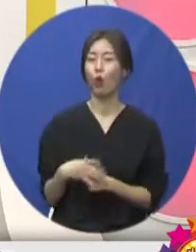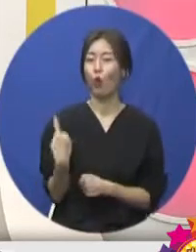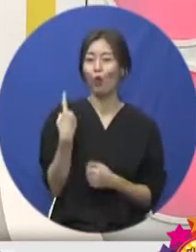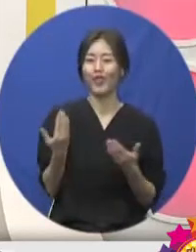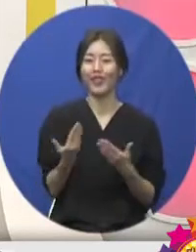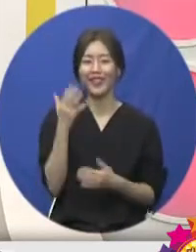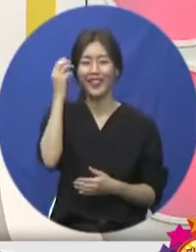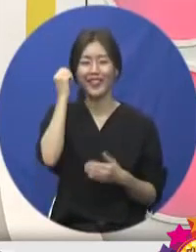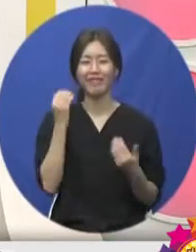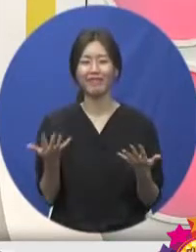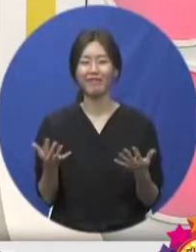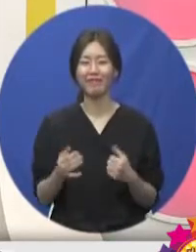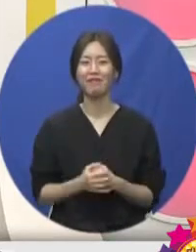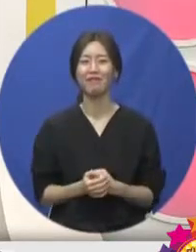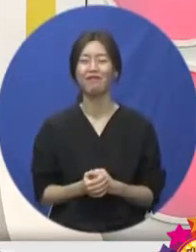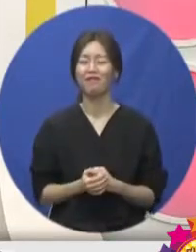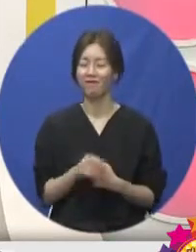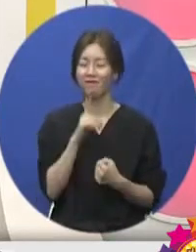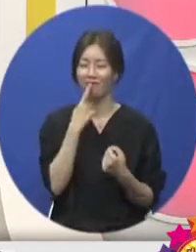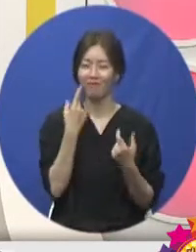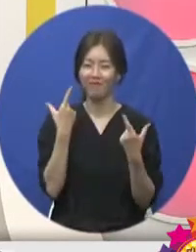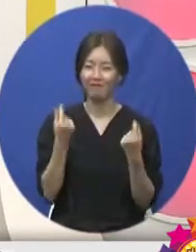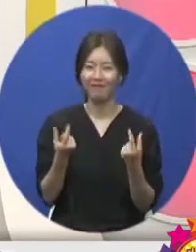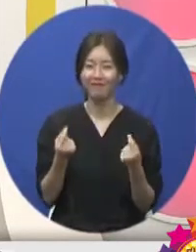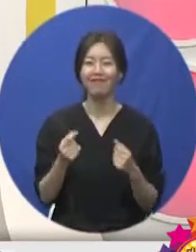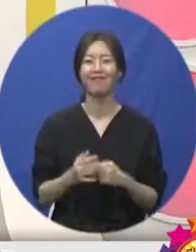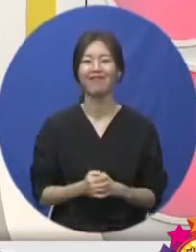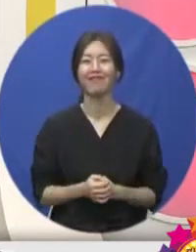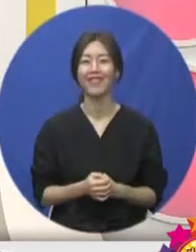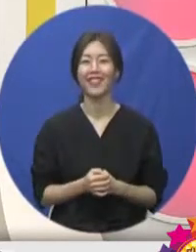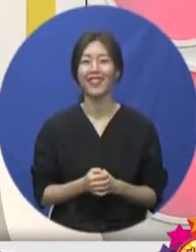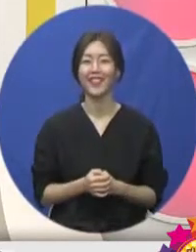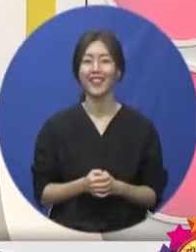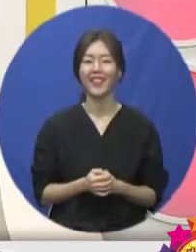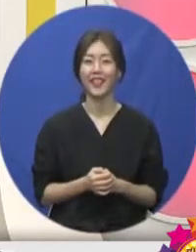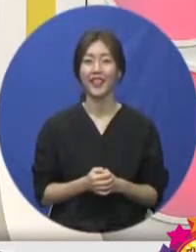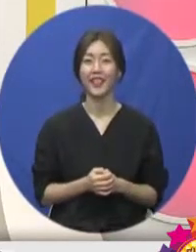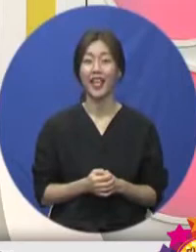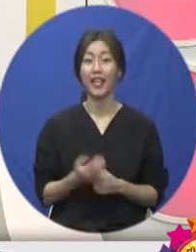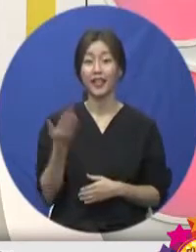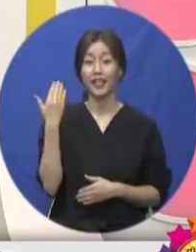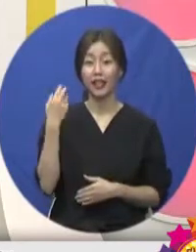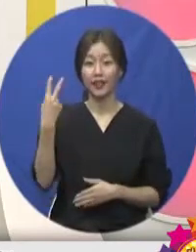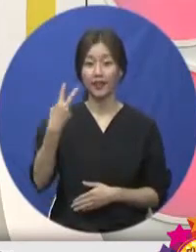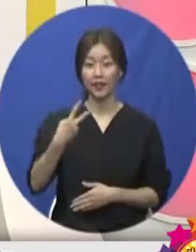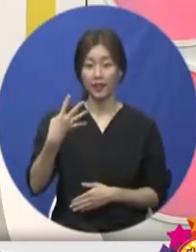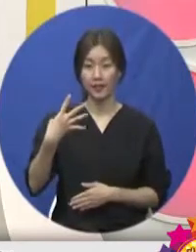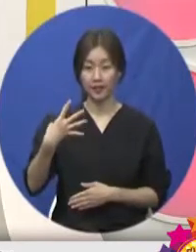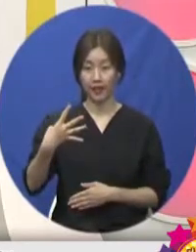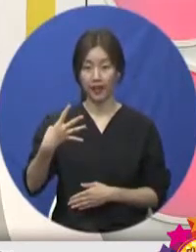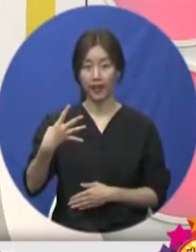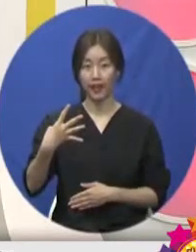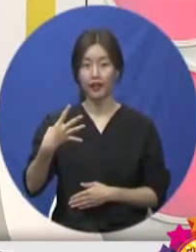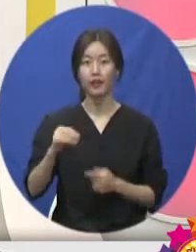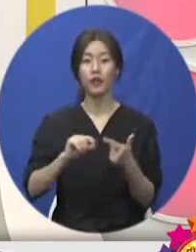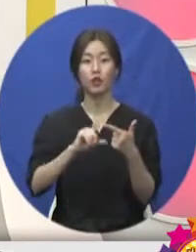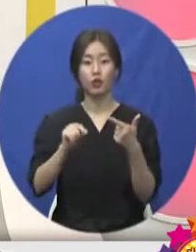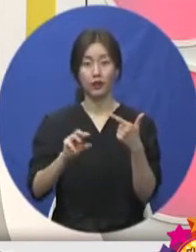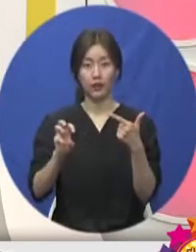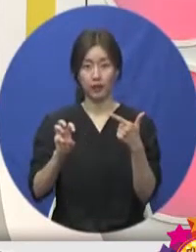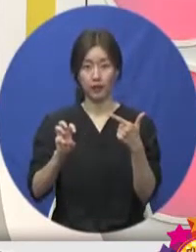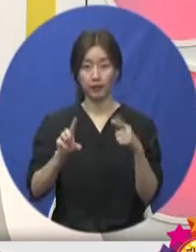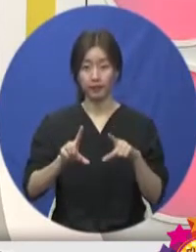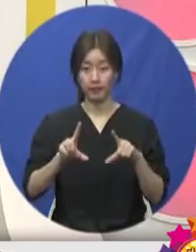일도 모르는데 내가 뭘 어떻게 알겠어? 그렇긴 합니다. 저도 그렇기 때문에 지난 2004년이에요. 네. 6월 30일에